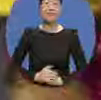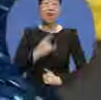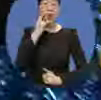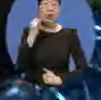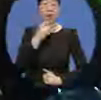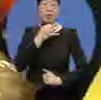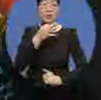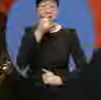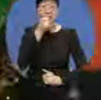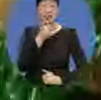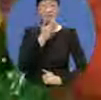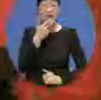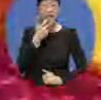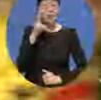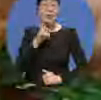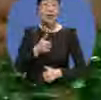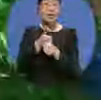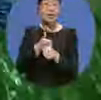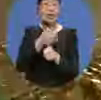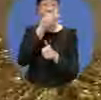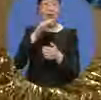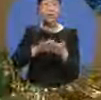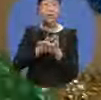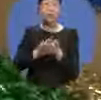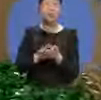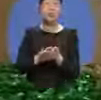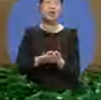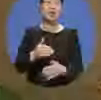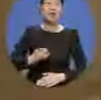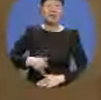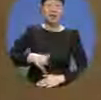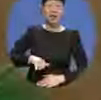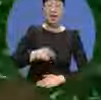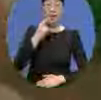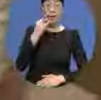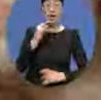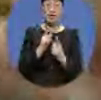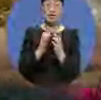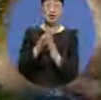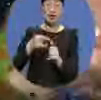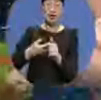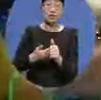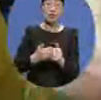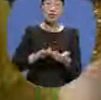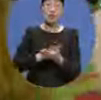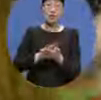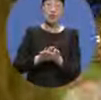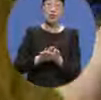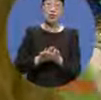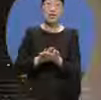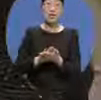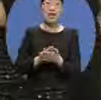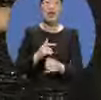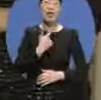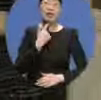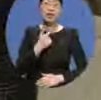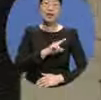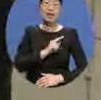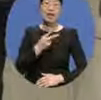엄마가 부르는 영어 동요에 맞춰 신나게 노는 아이들. 바로 엄마표 영어 놀이가 한창인 6살 다만의